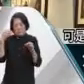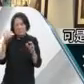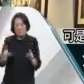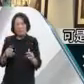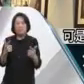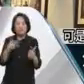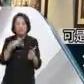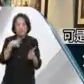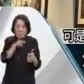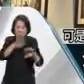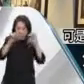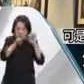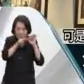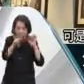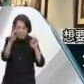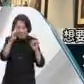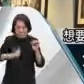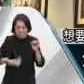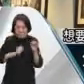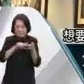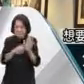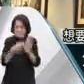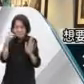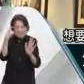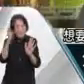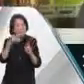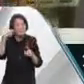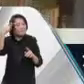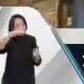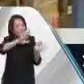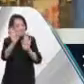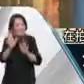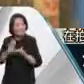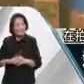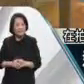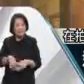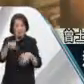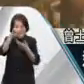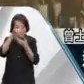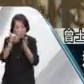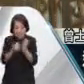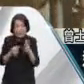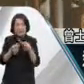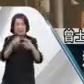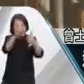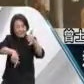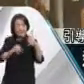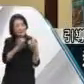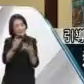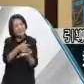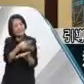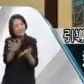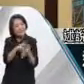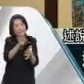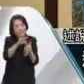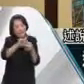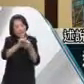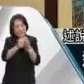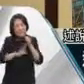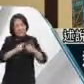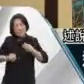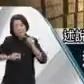让你看到他真正的想要表达的感情。 翕相前，郑思杰会先打招呼，待对方慢慢地讲